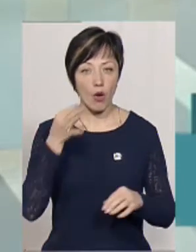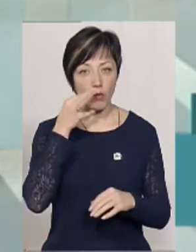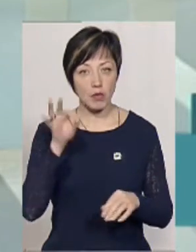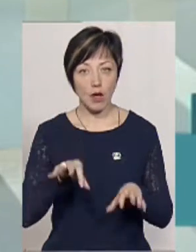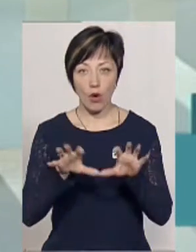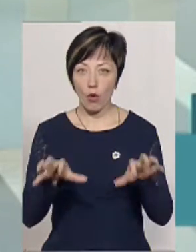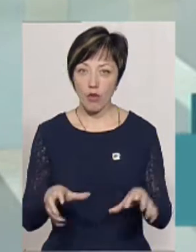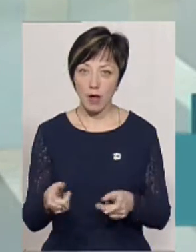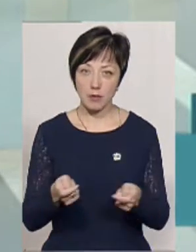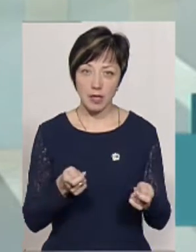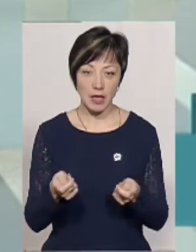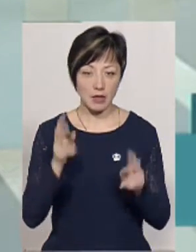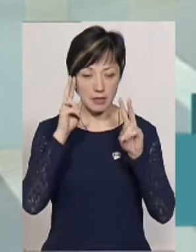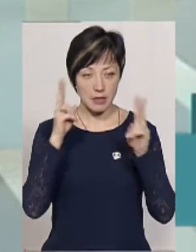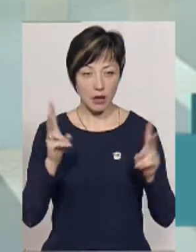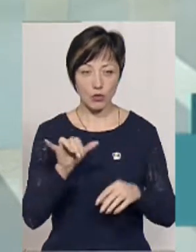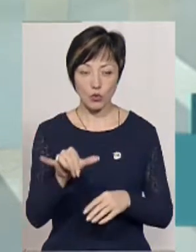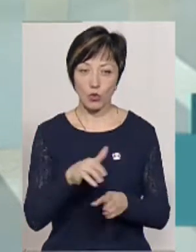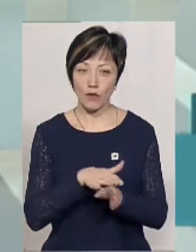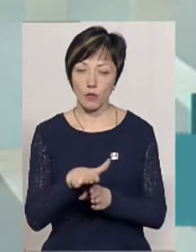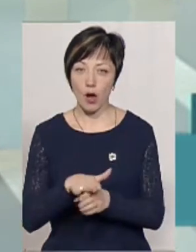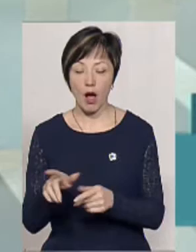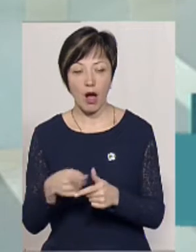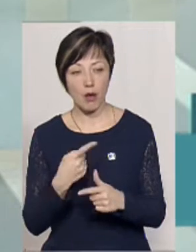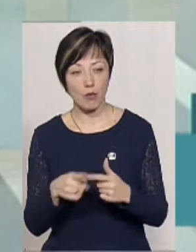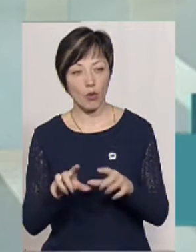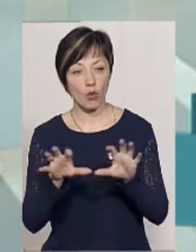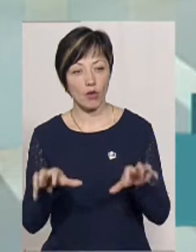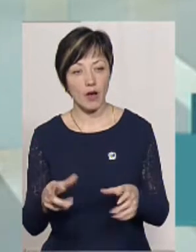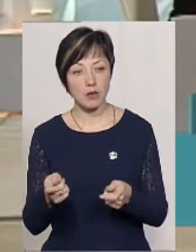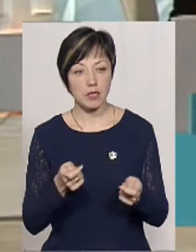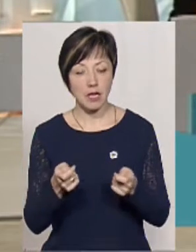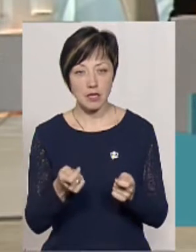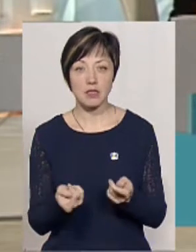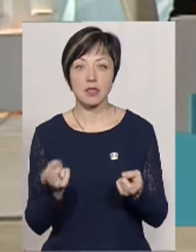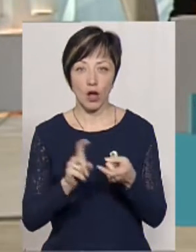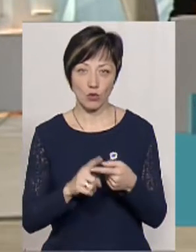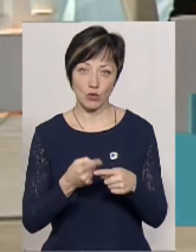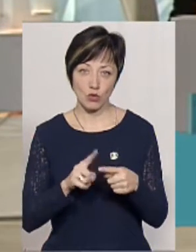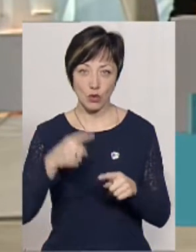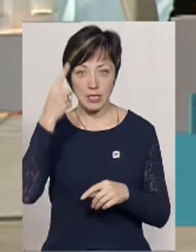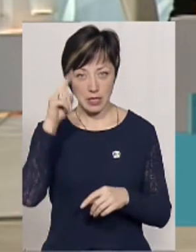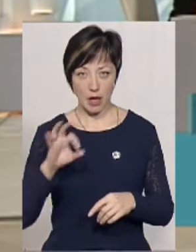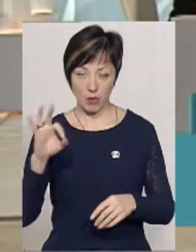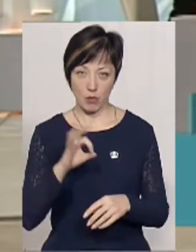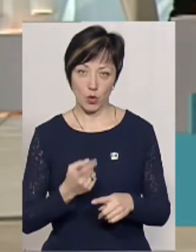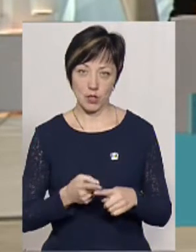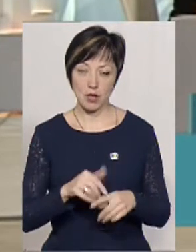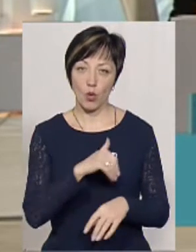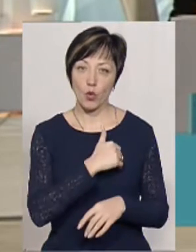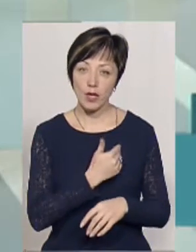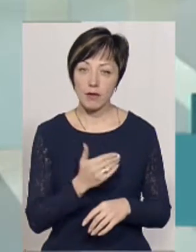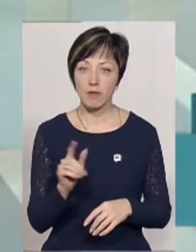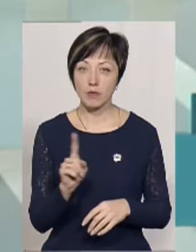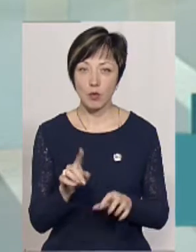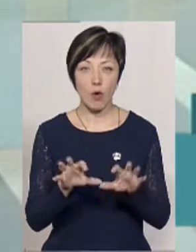некомпетентного голову адміністрації, який не контролює, що у нього відбувається, або голова адміністрації залучений до цього і знає про це. Тобто я би хотів,